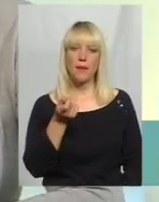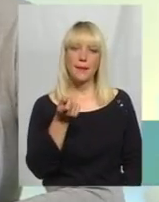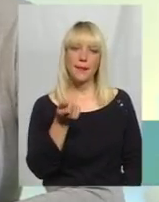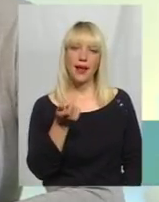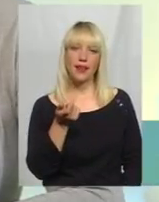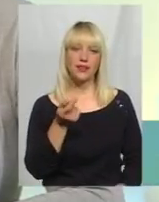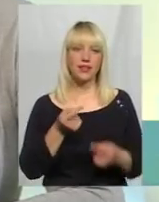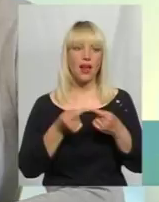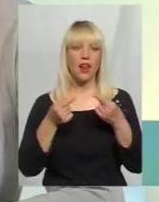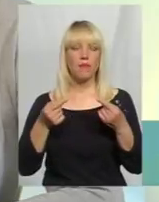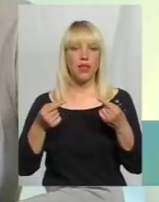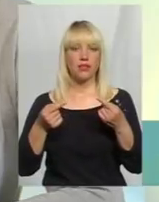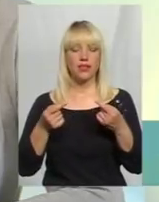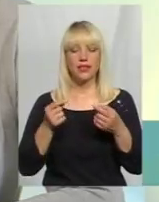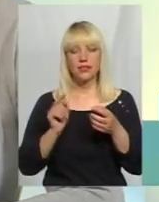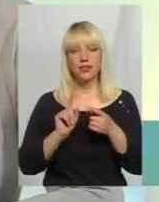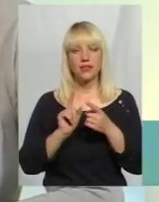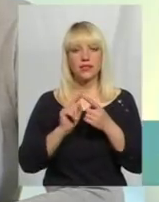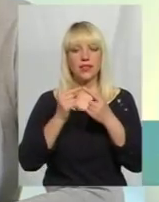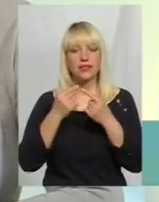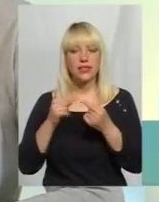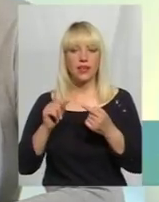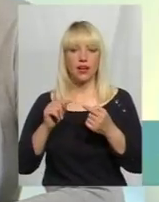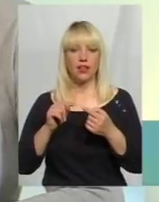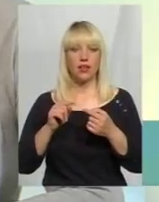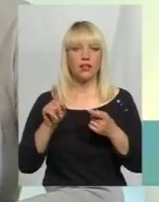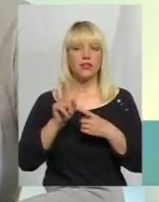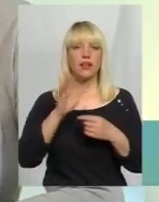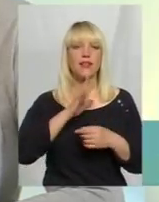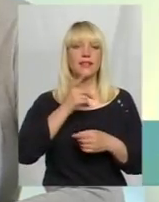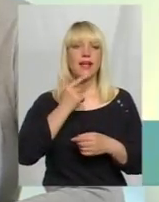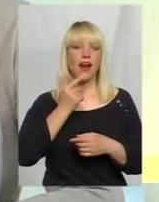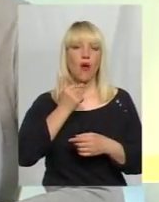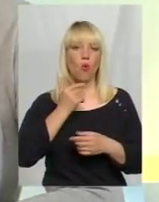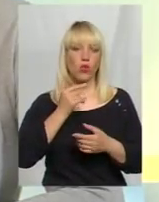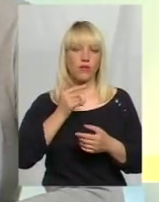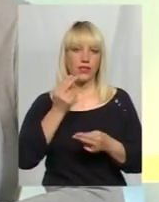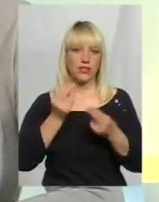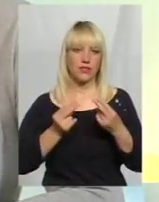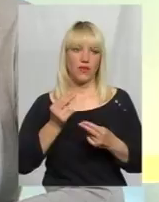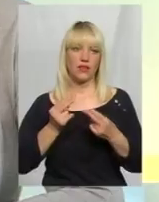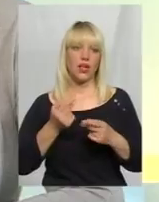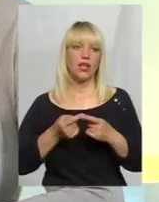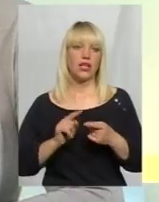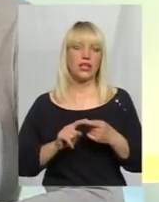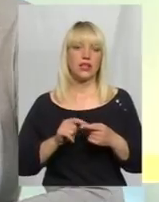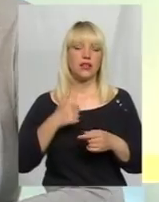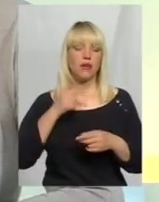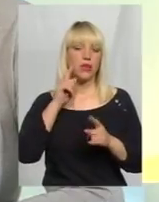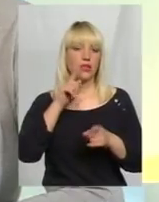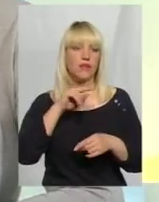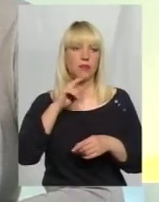в одежде, в декоре обязательно должна быть терракотового цвета. Это даже обратила внимание, когда мы были на